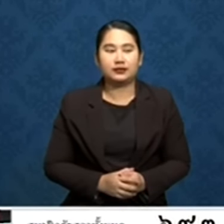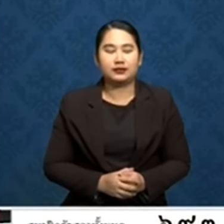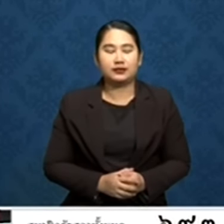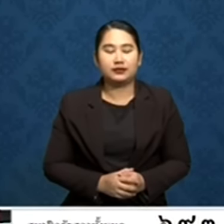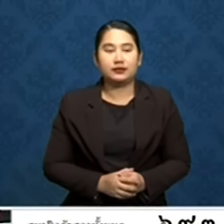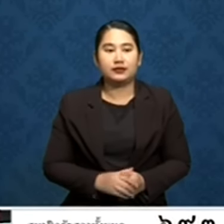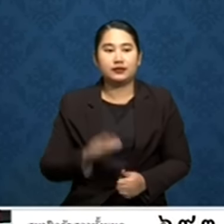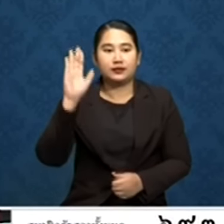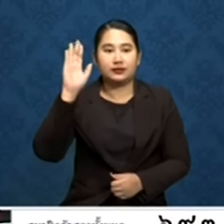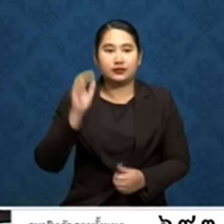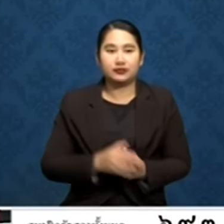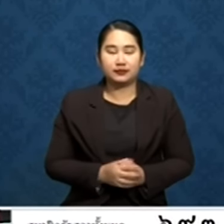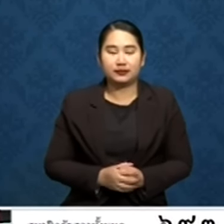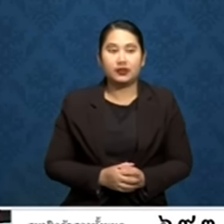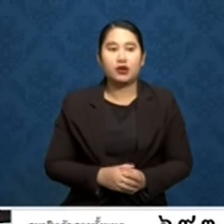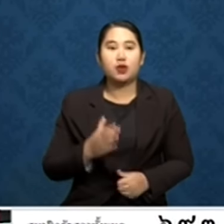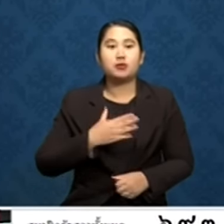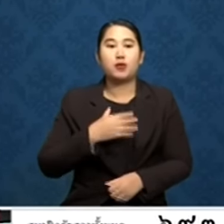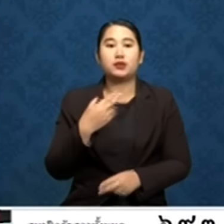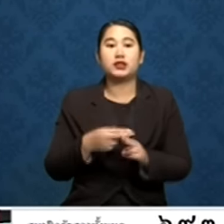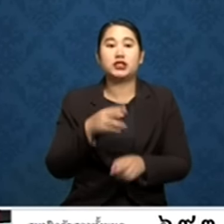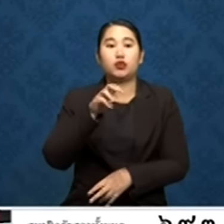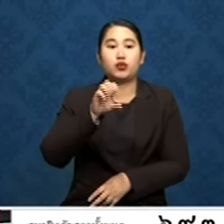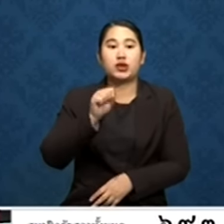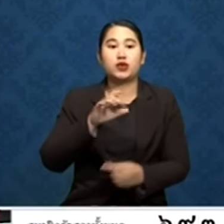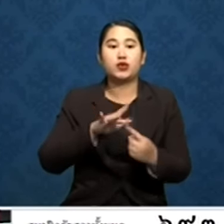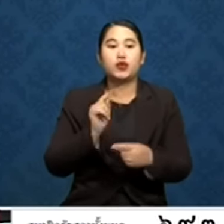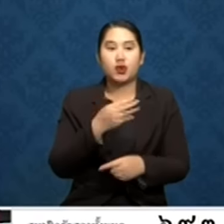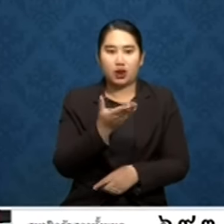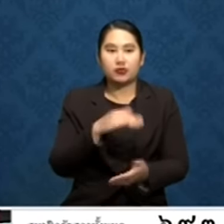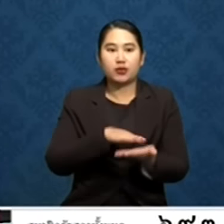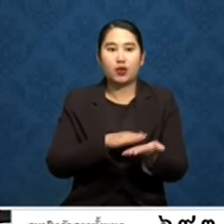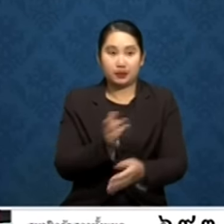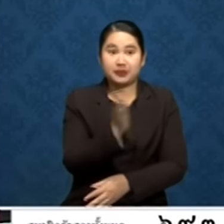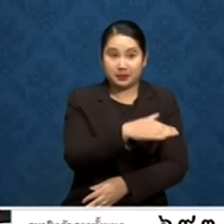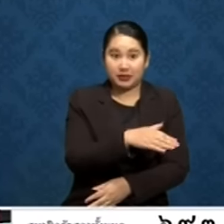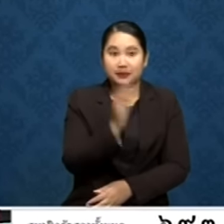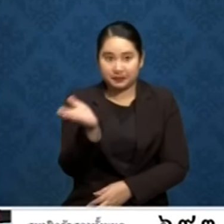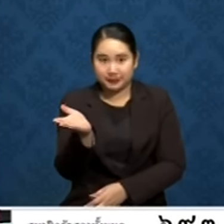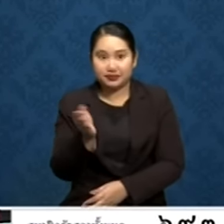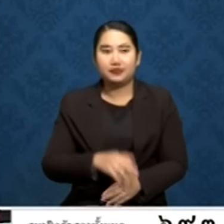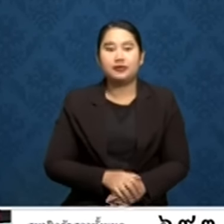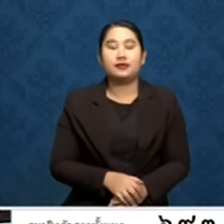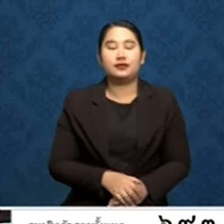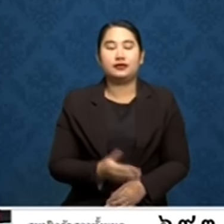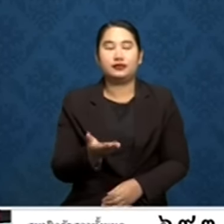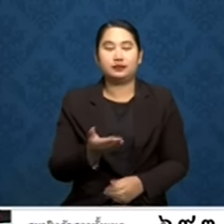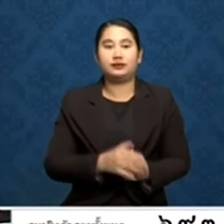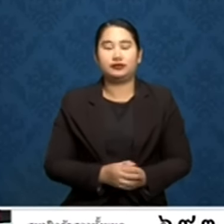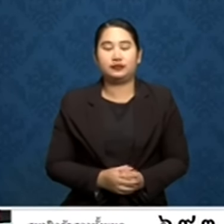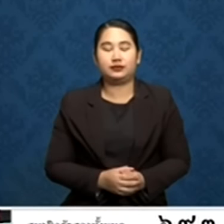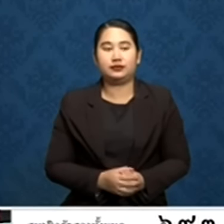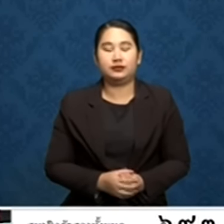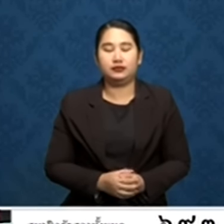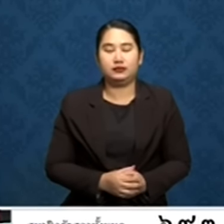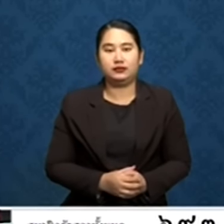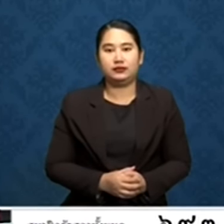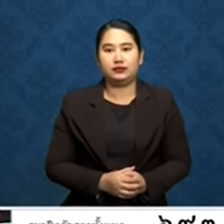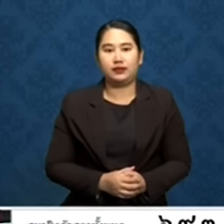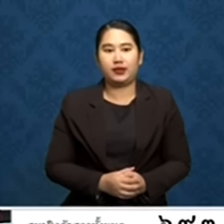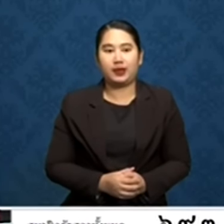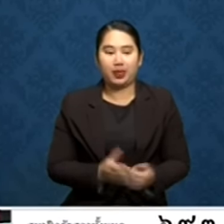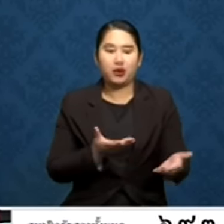ประธานผมวิสุทธิ์ชัยนรุณนะครับ เดี๋ยวทางนี้ก่อนเดี๋ยวผมจะให้คุณนันท์เชิญครับคุณนัทวุฒิครับเชิญครับ ได้มี